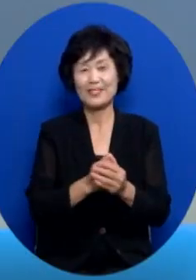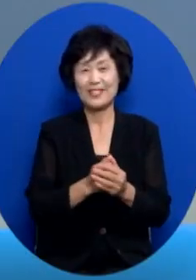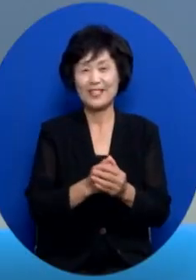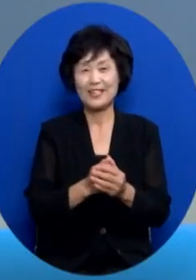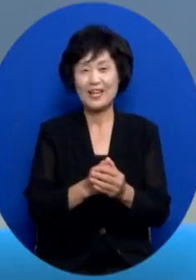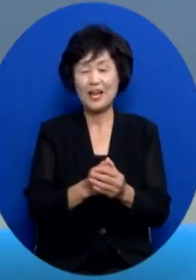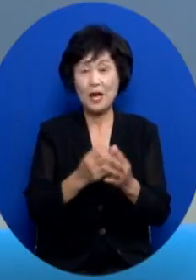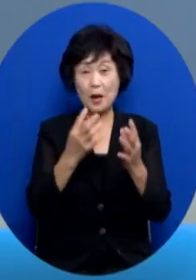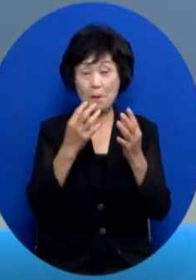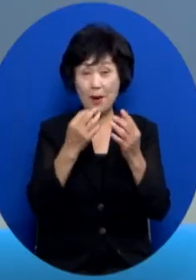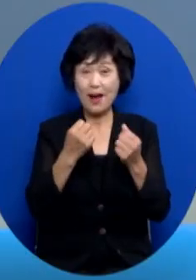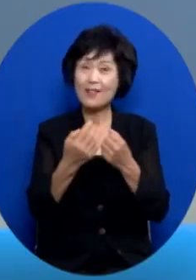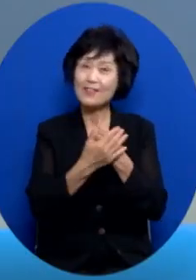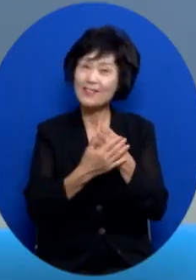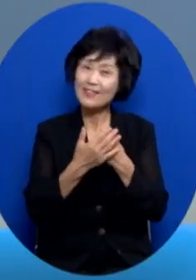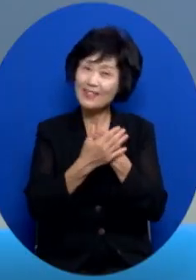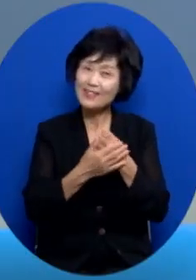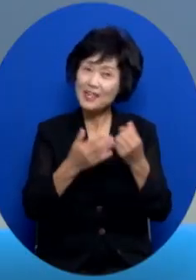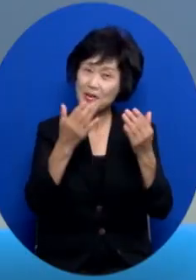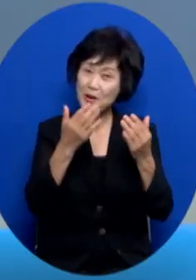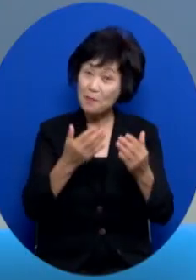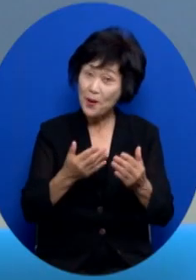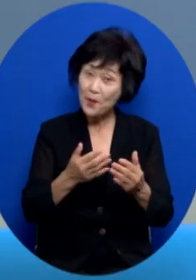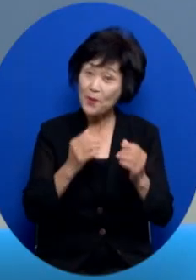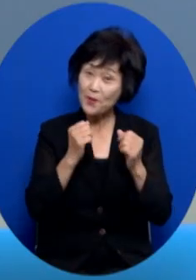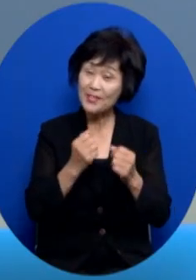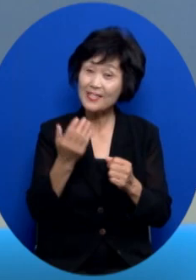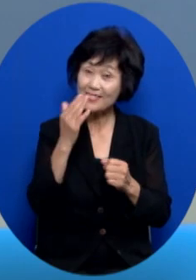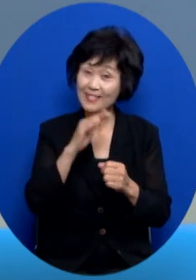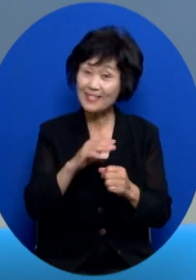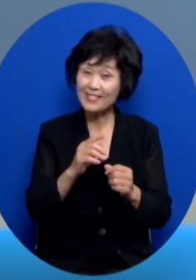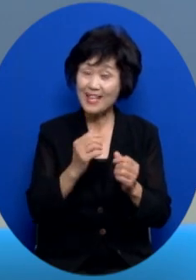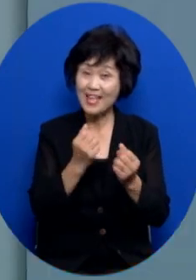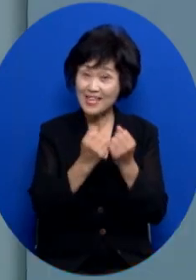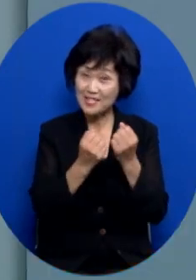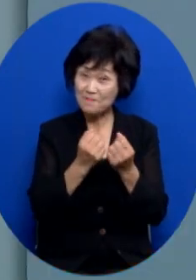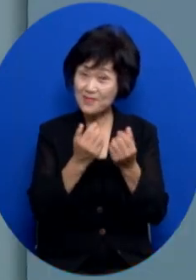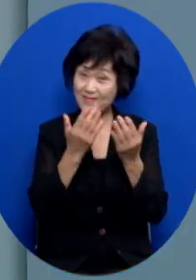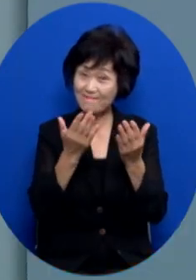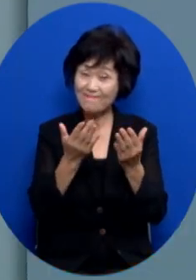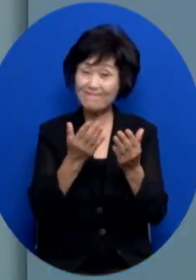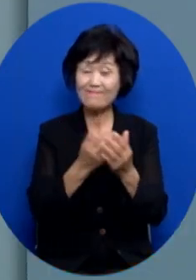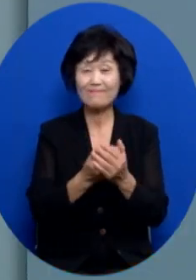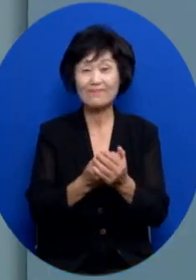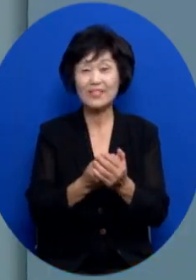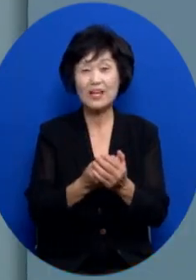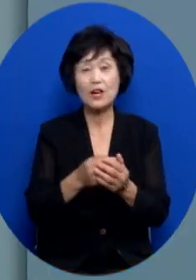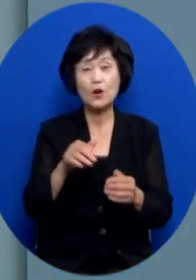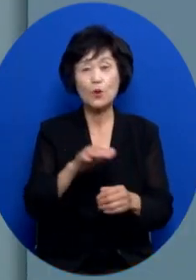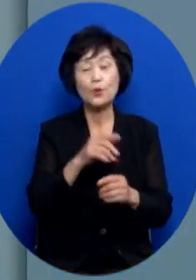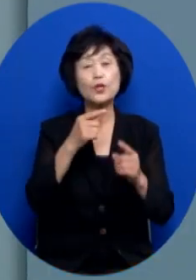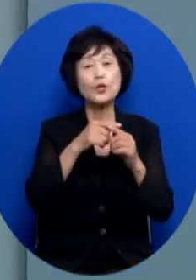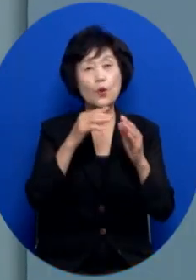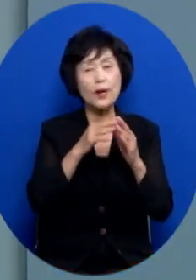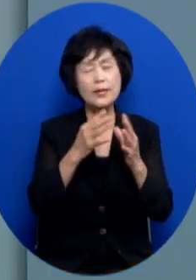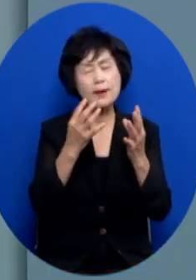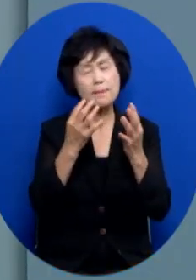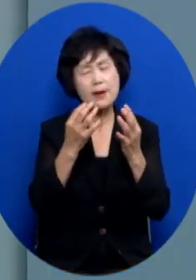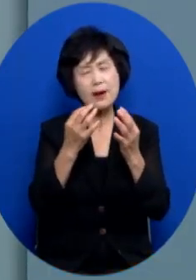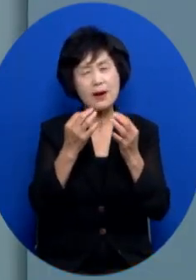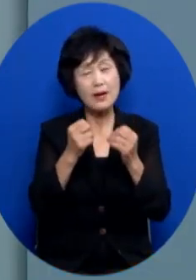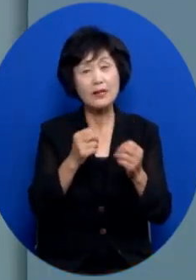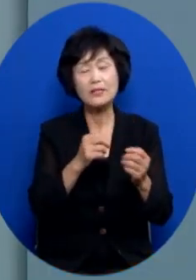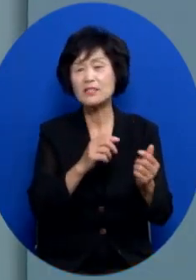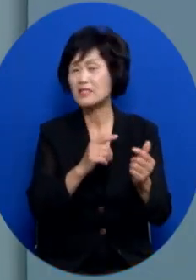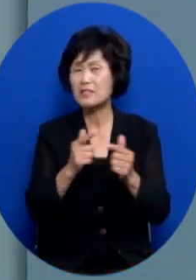. 이귀한사역을하시면서많은은혜를받으시리라생각합니다 .저희와공유해주시겠어요? 예.우리장동교회는참으로부족한 점